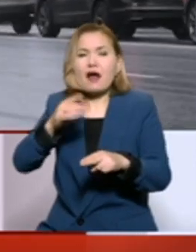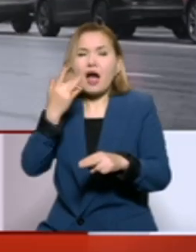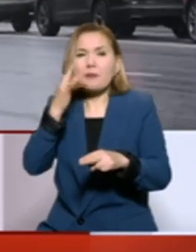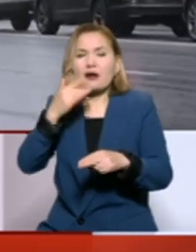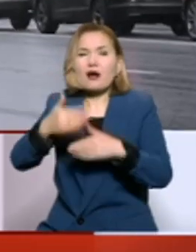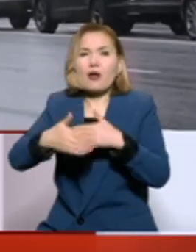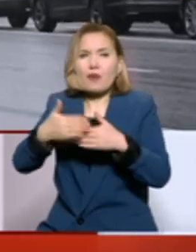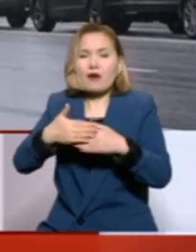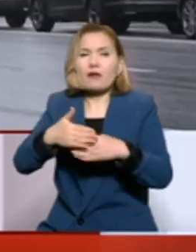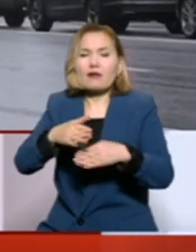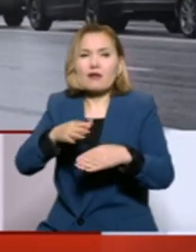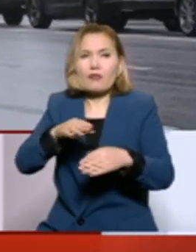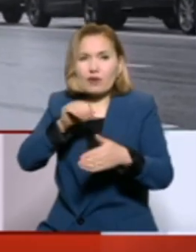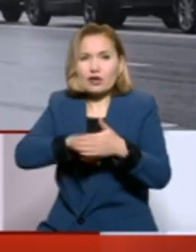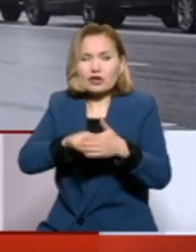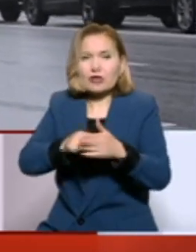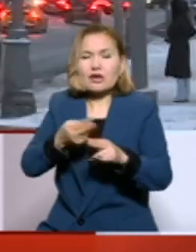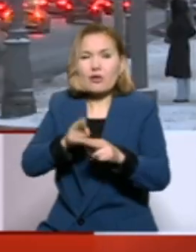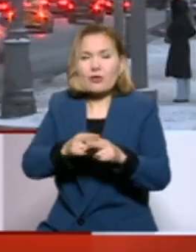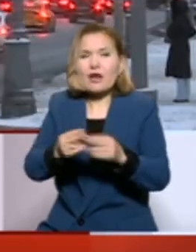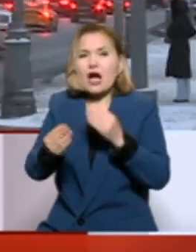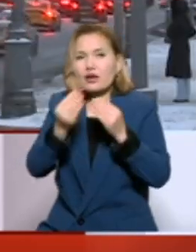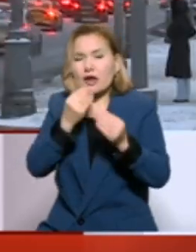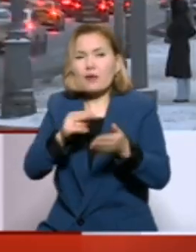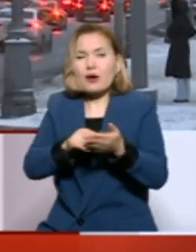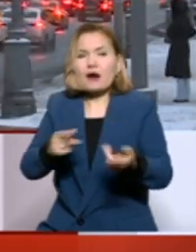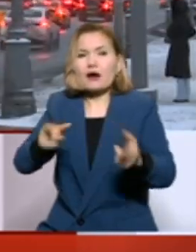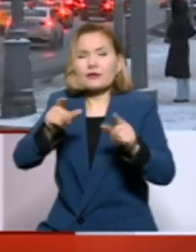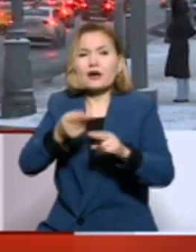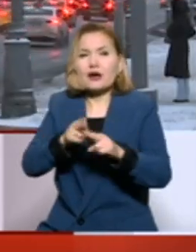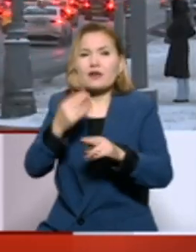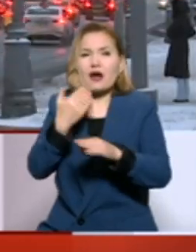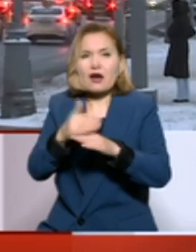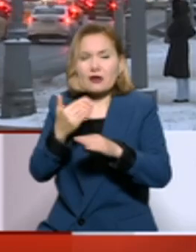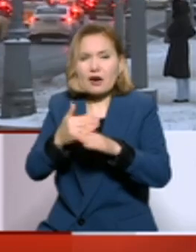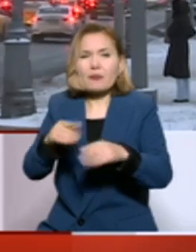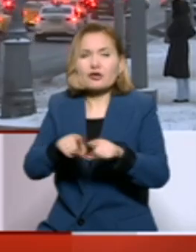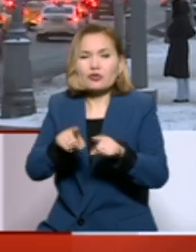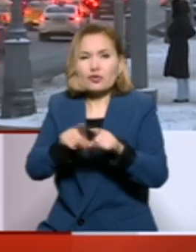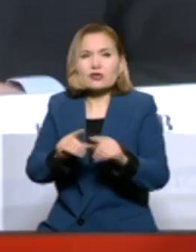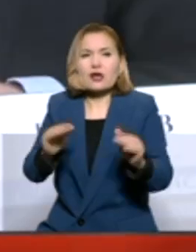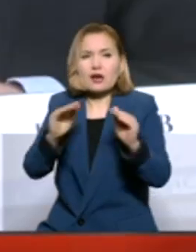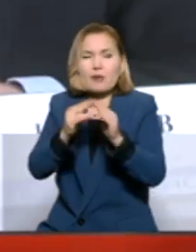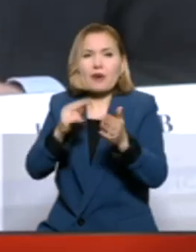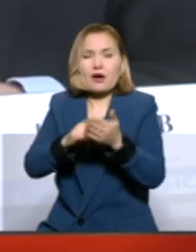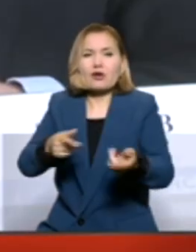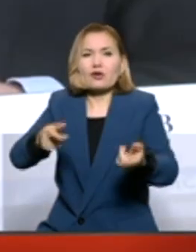доллар 100 рубльге дейін жетті, сонымен қатар ипотека құны көп күшті. Айлық та қысқарды.